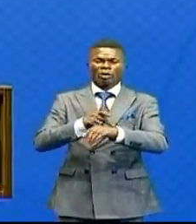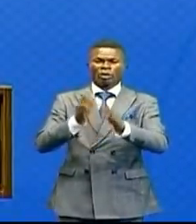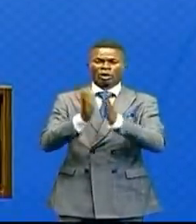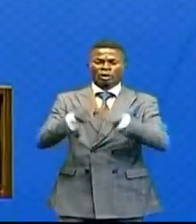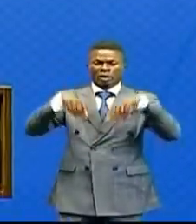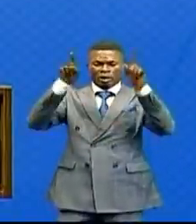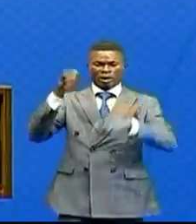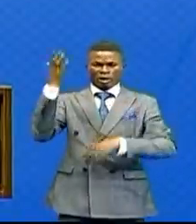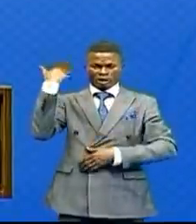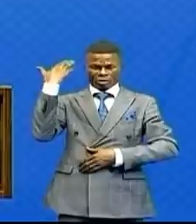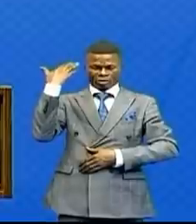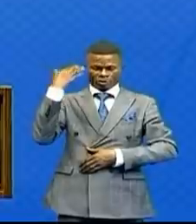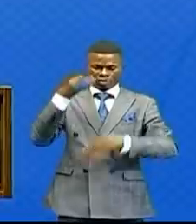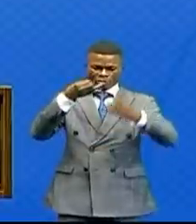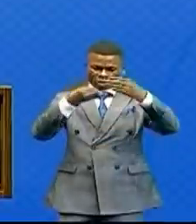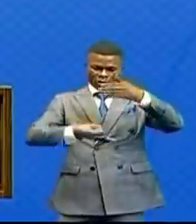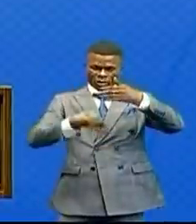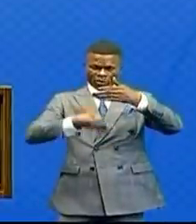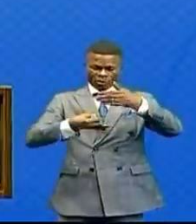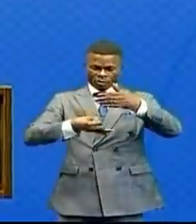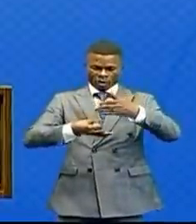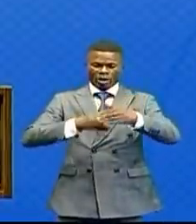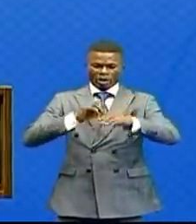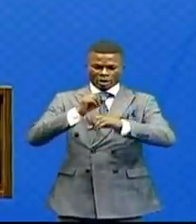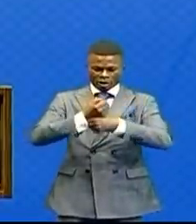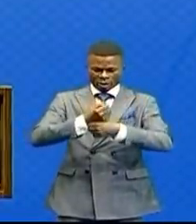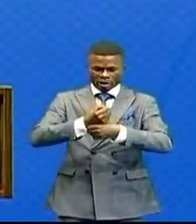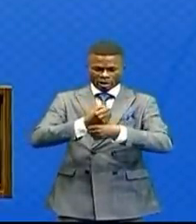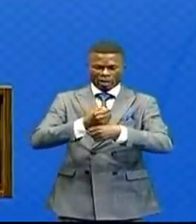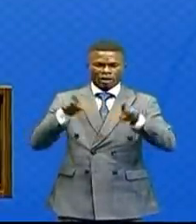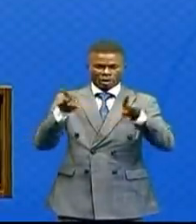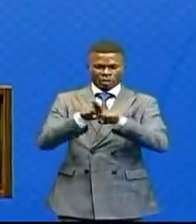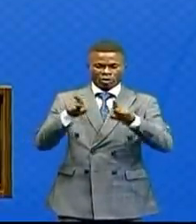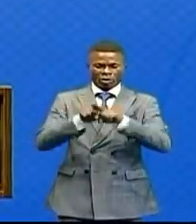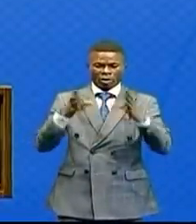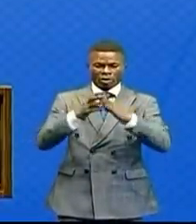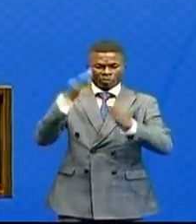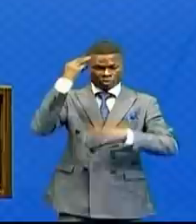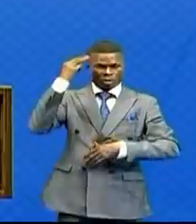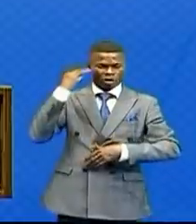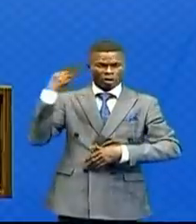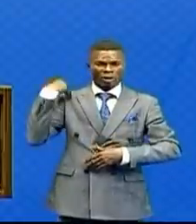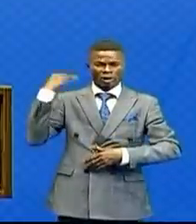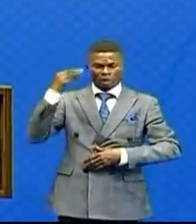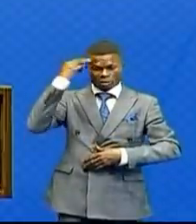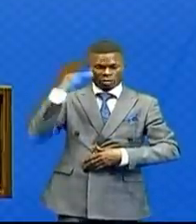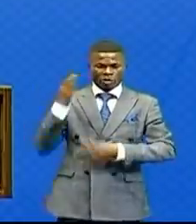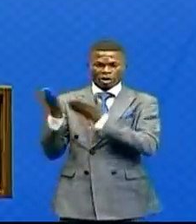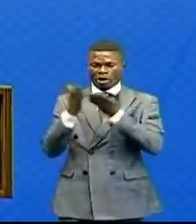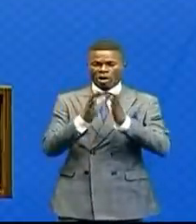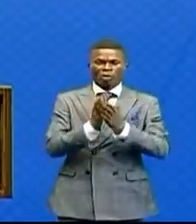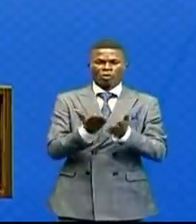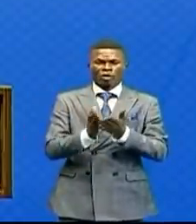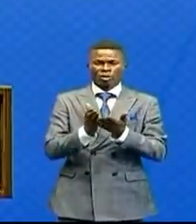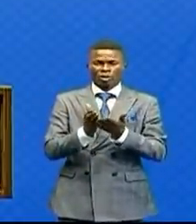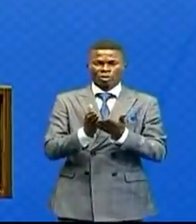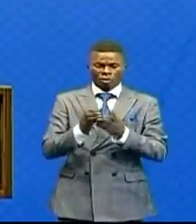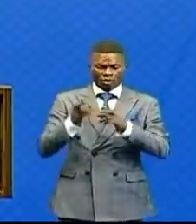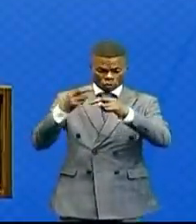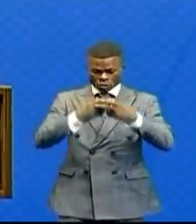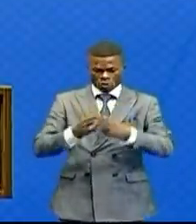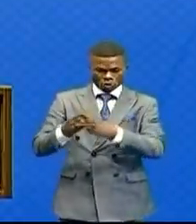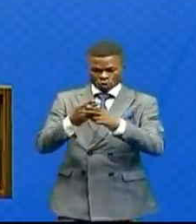dernières années. 7. D'initier, conjointement avec la ministre d'État, ministre du Portefeuille, un